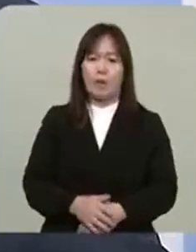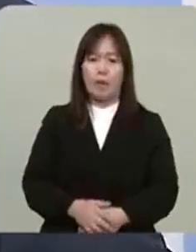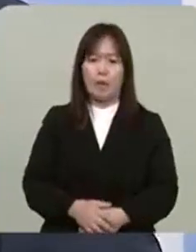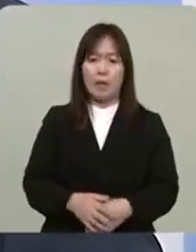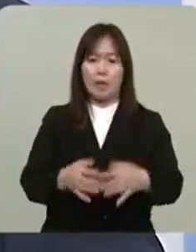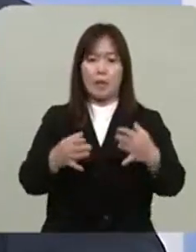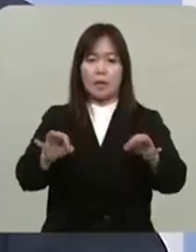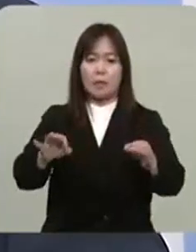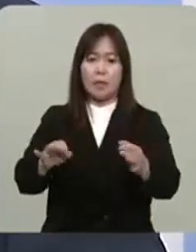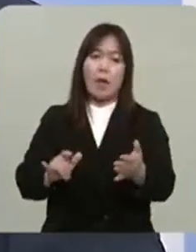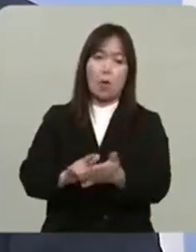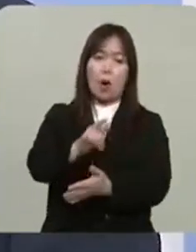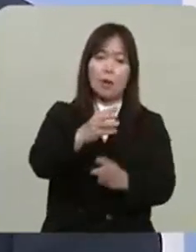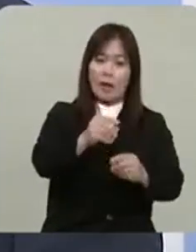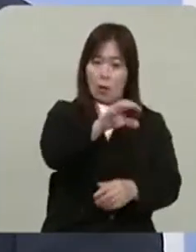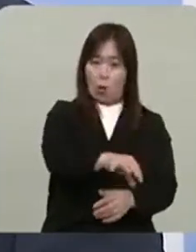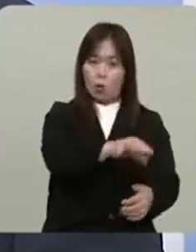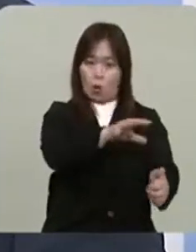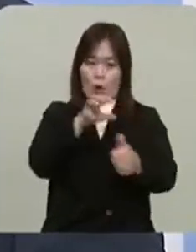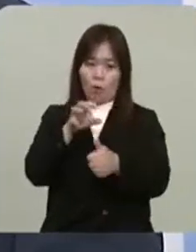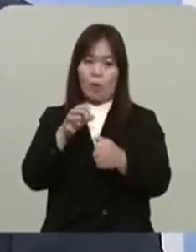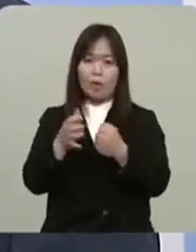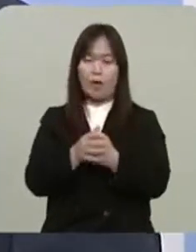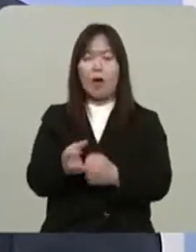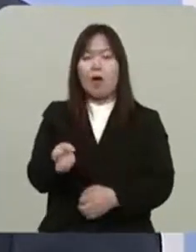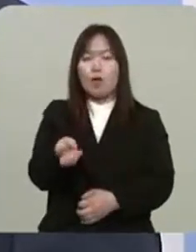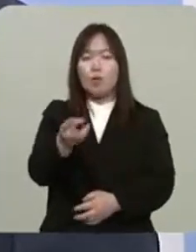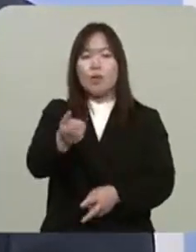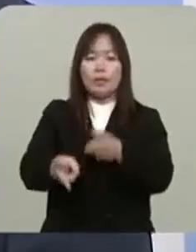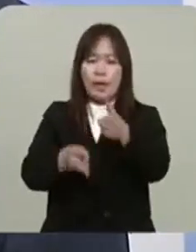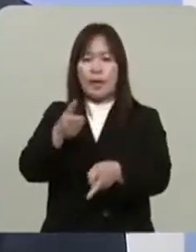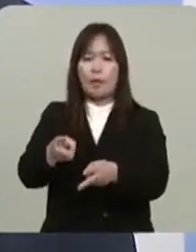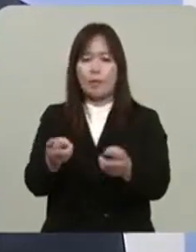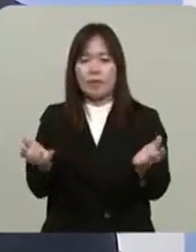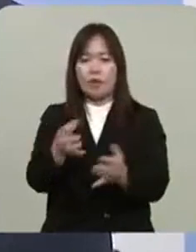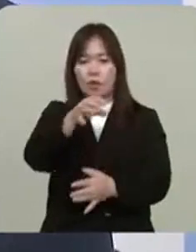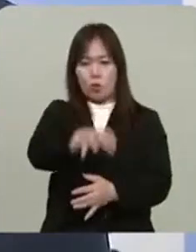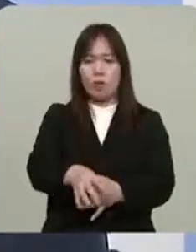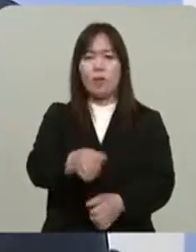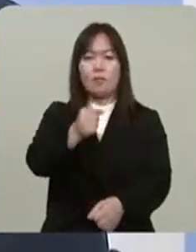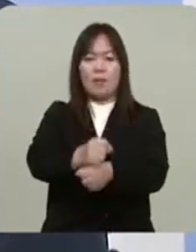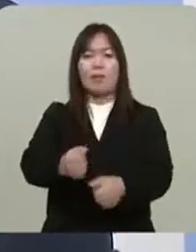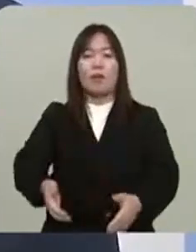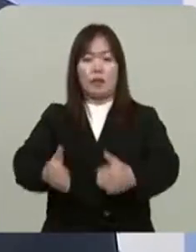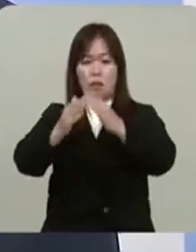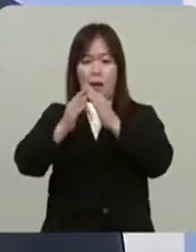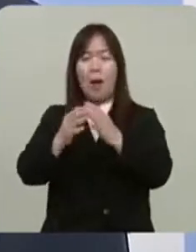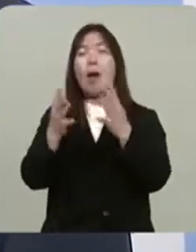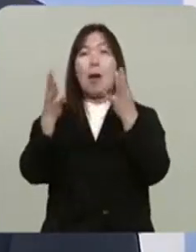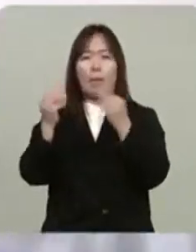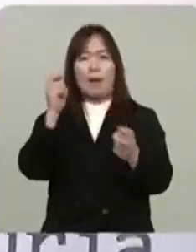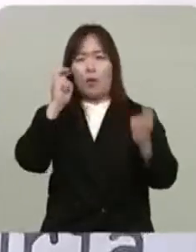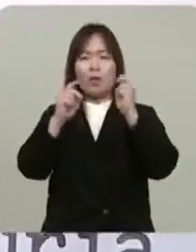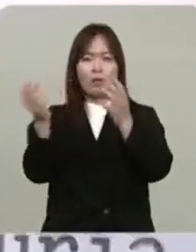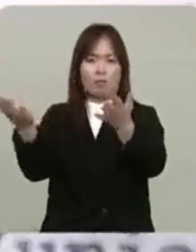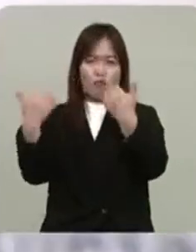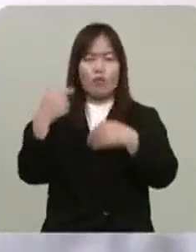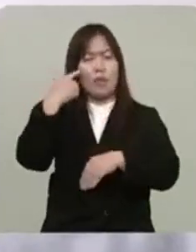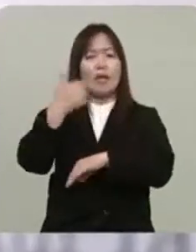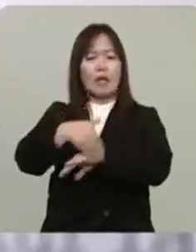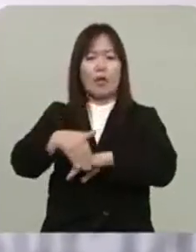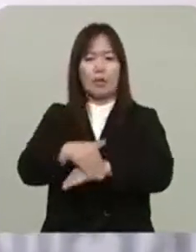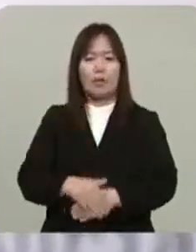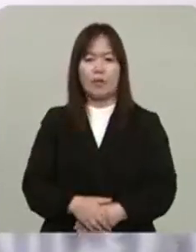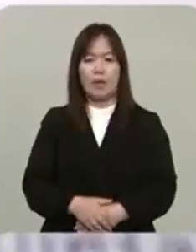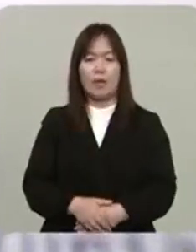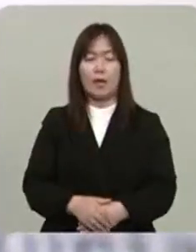김제공항 부지를 활용을 해서 우리가 종자산업 혁신 클러스터를 만들어서 앞으로 많은 기업을 유치하려고.